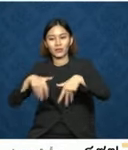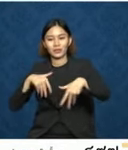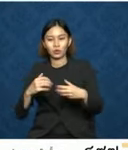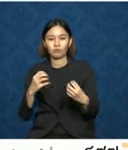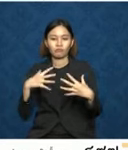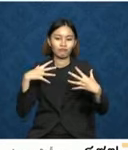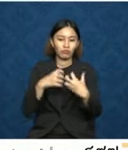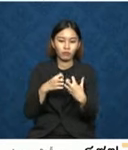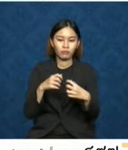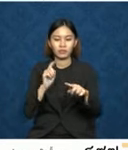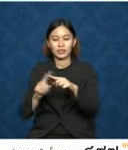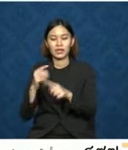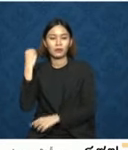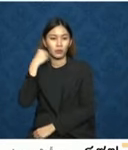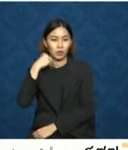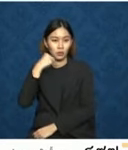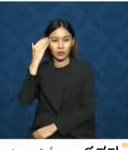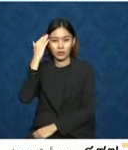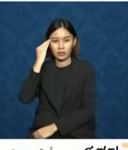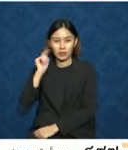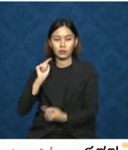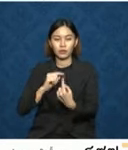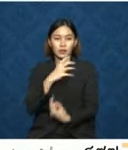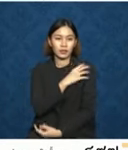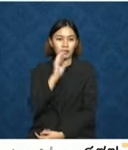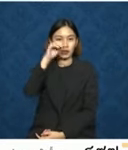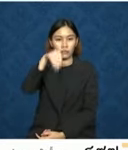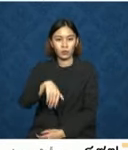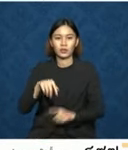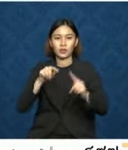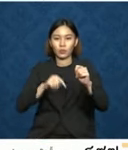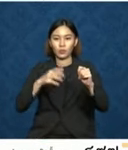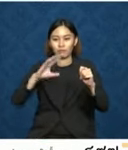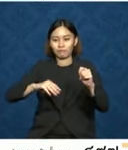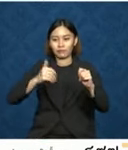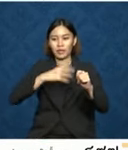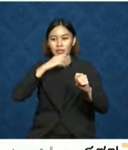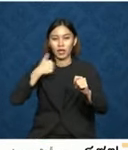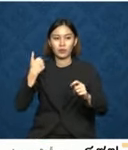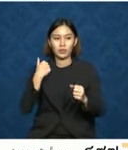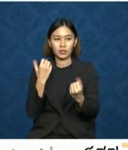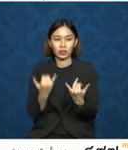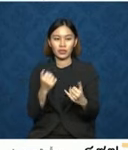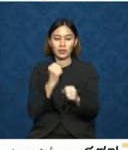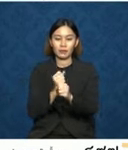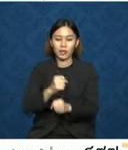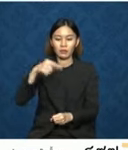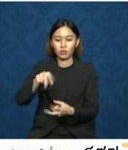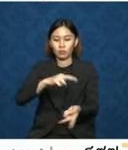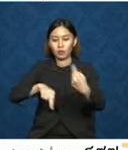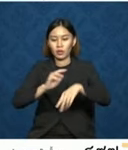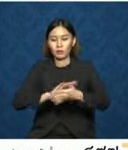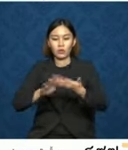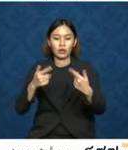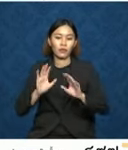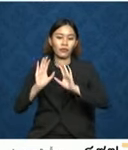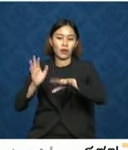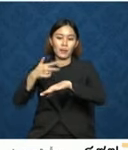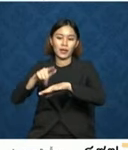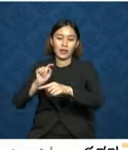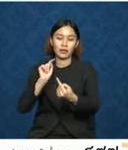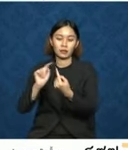อุบัติเหตุอยู่บ่อยครั้งครับทราบว่าทางเทศบาลตำบลเมืองเก่าได้นำปูนซิเมนไปซ่อมแล้วแต่ก็ยังพังอยู่ครับฝากท่านประธาน